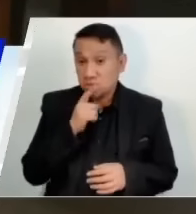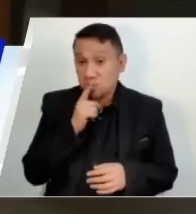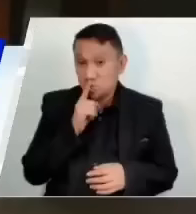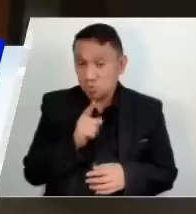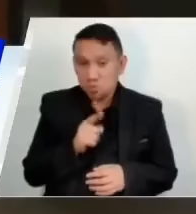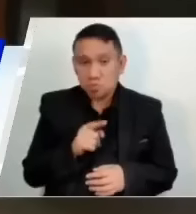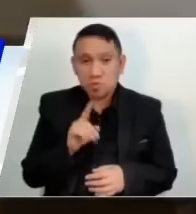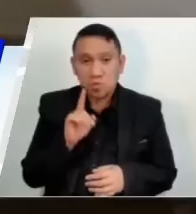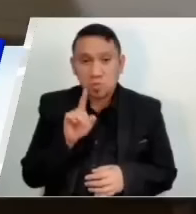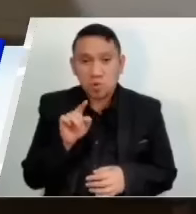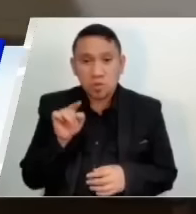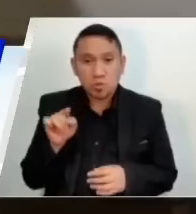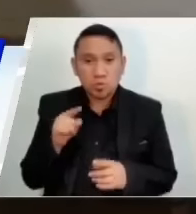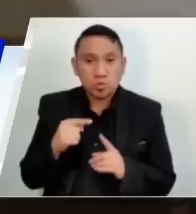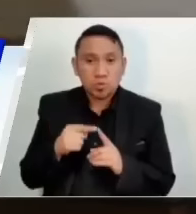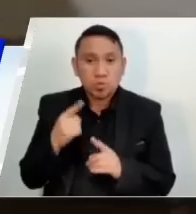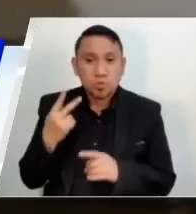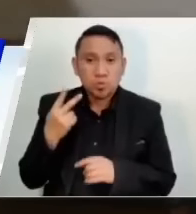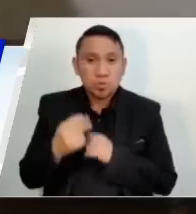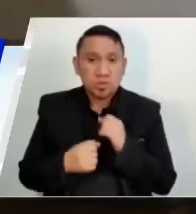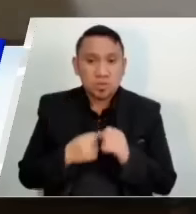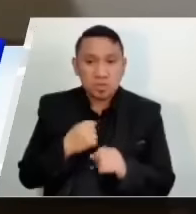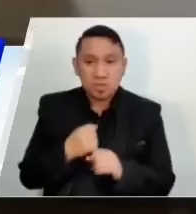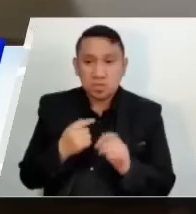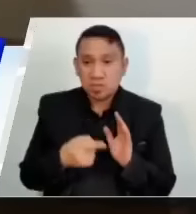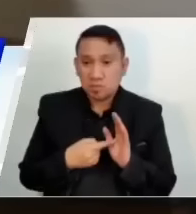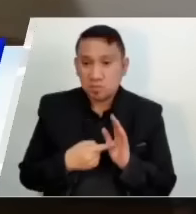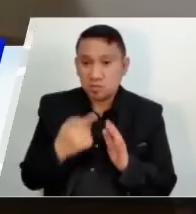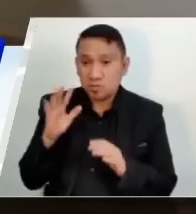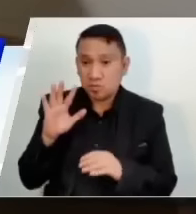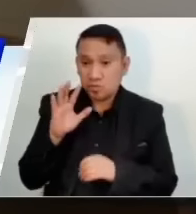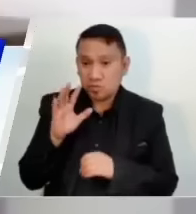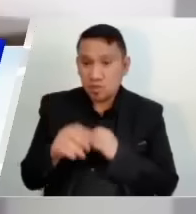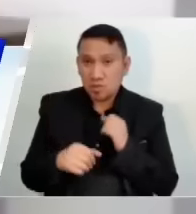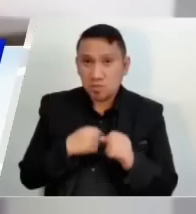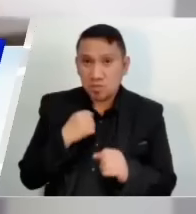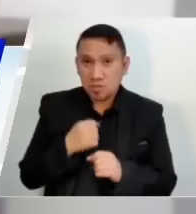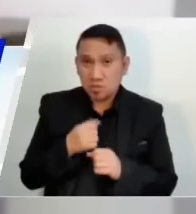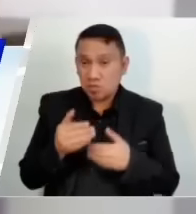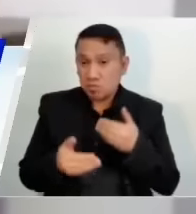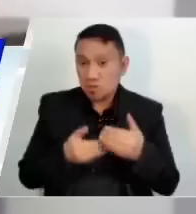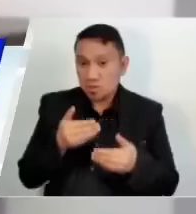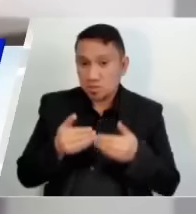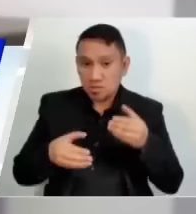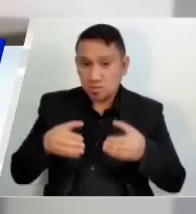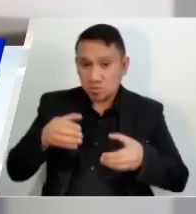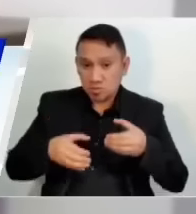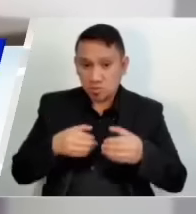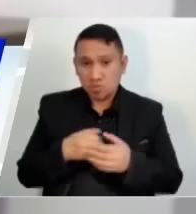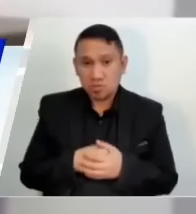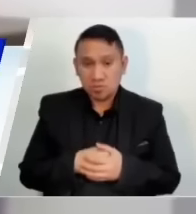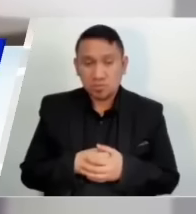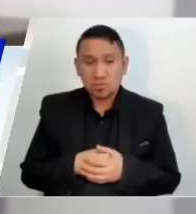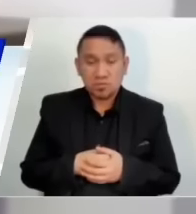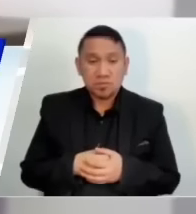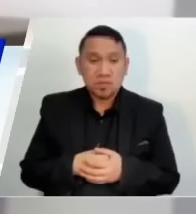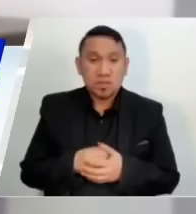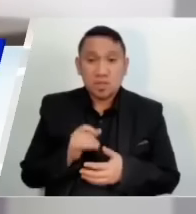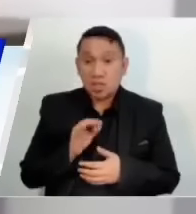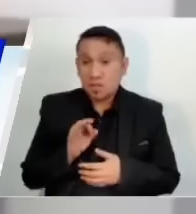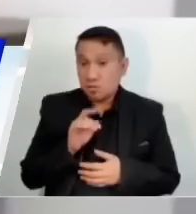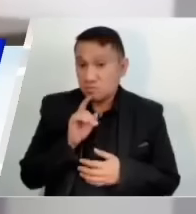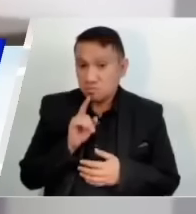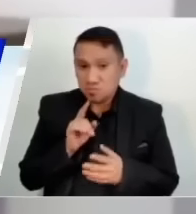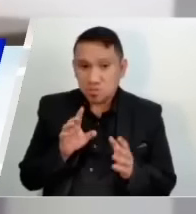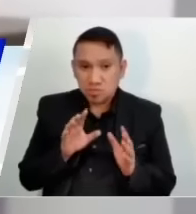2 years, minsan umaabot ng 5 years ang proseso sa korte. Number 2 na red flag is if it's too cheap. If it's